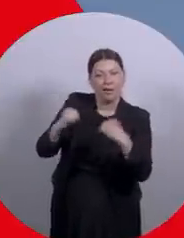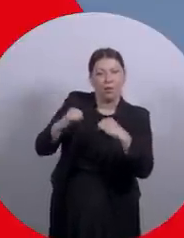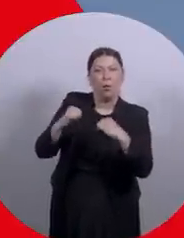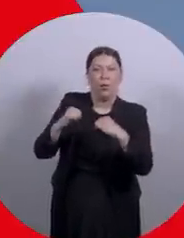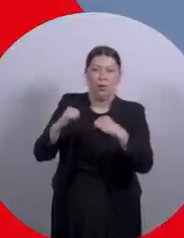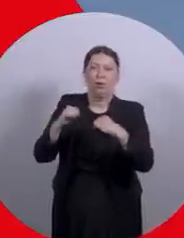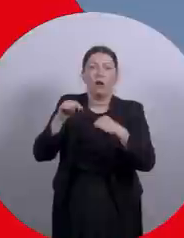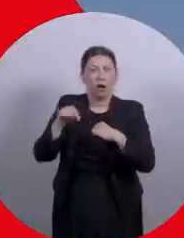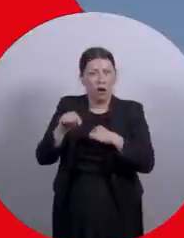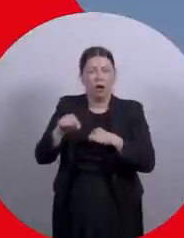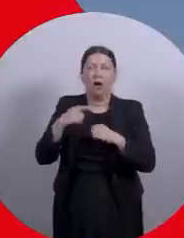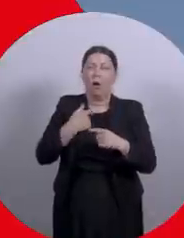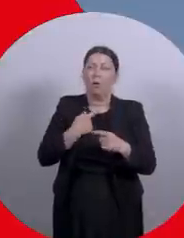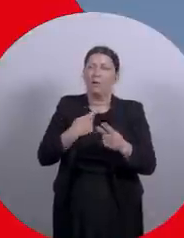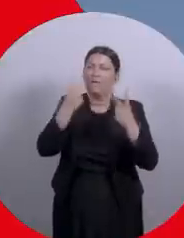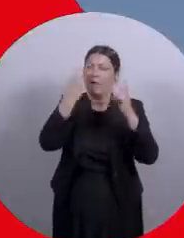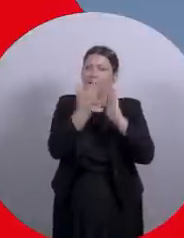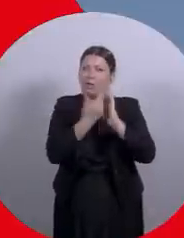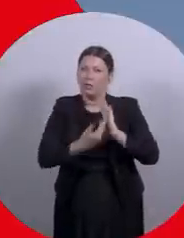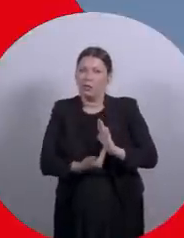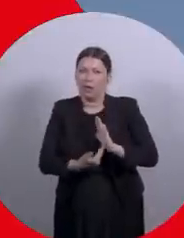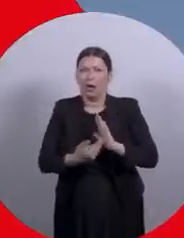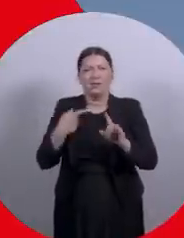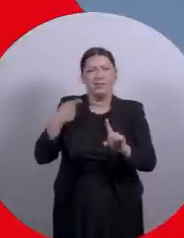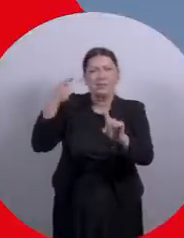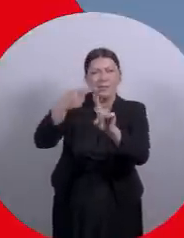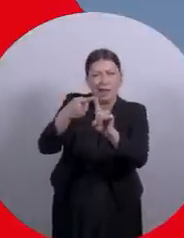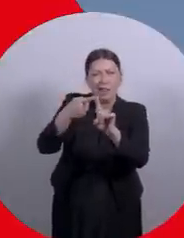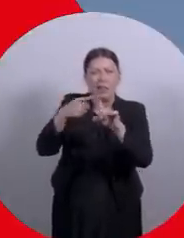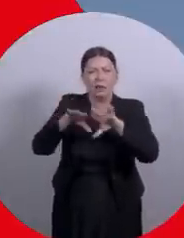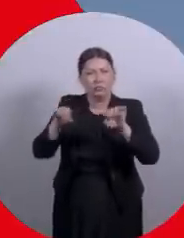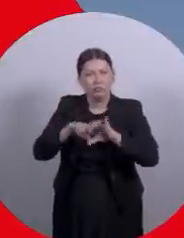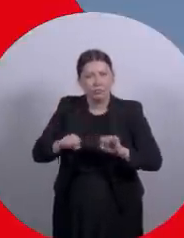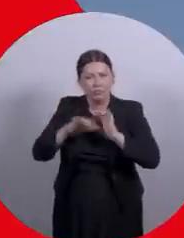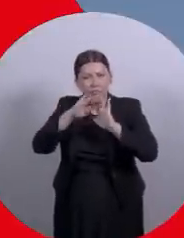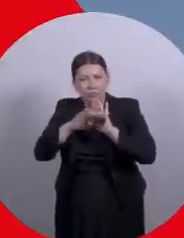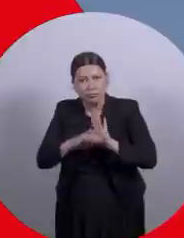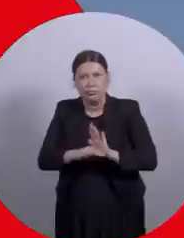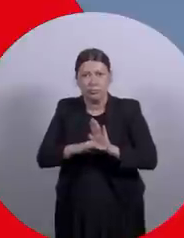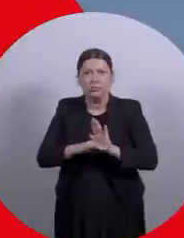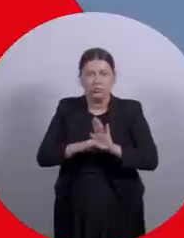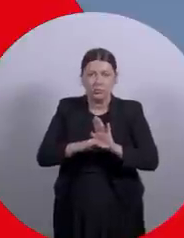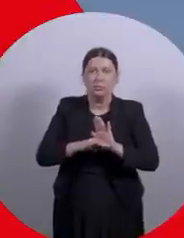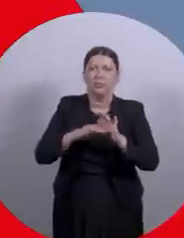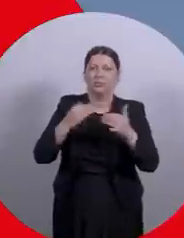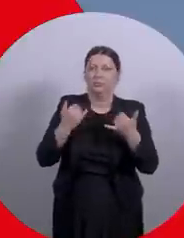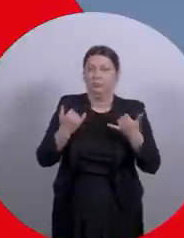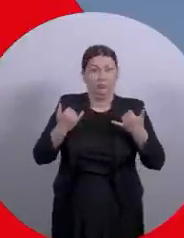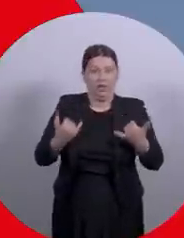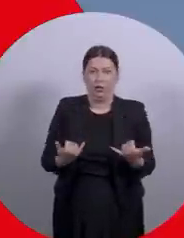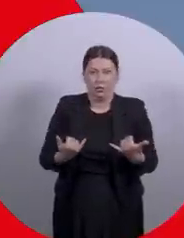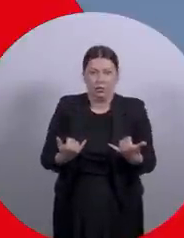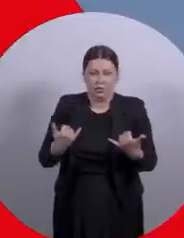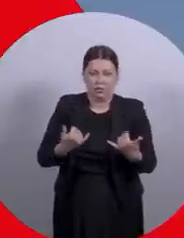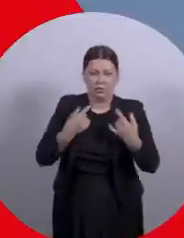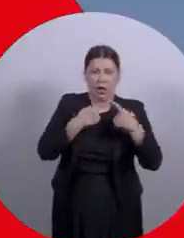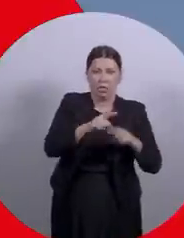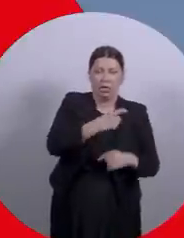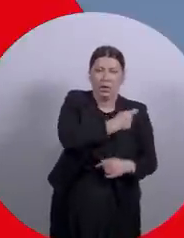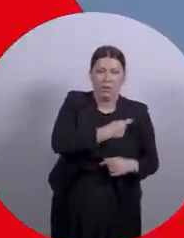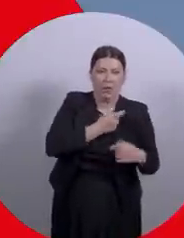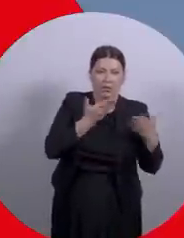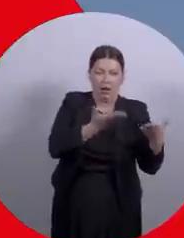die Werte zu definieren die Ziele zu definieren jedes sich nicht aus mit einer Partei